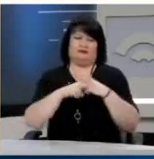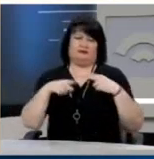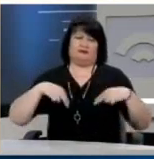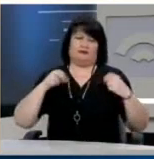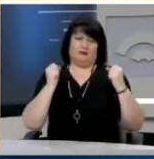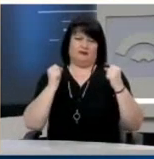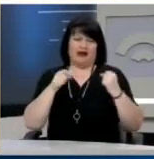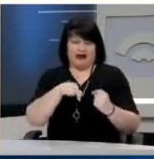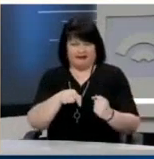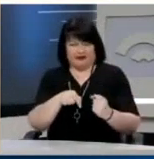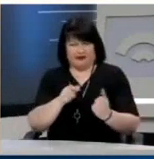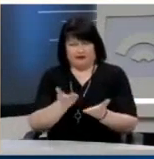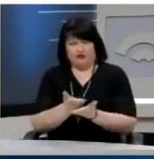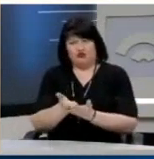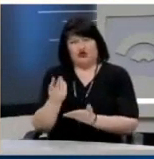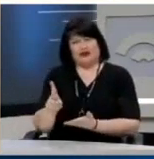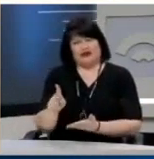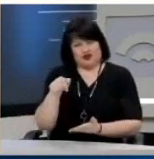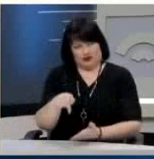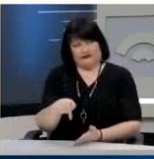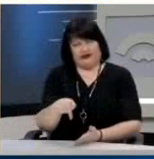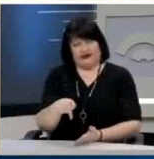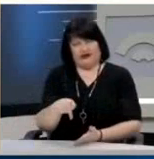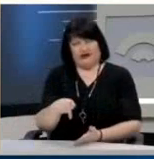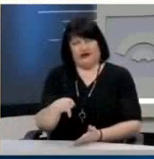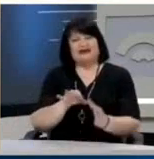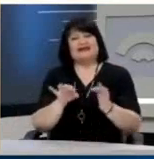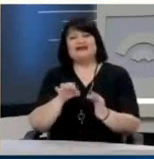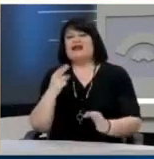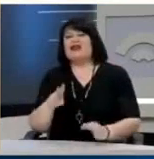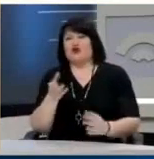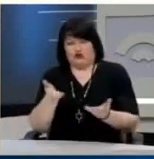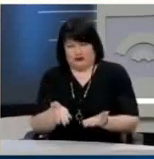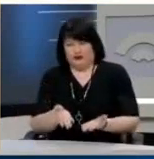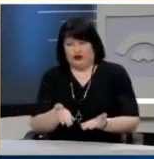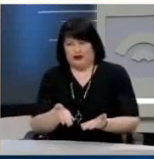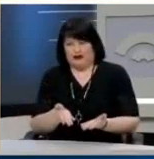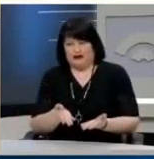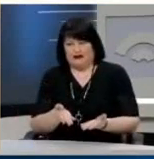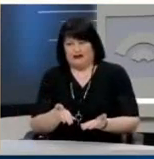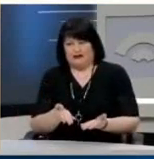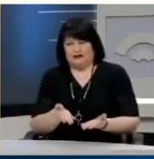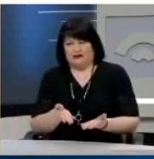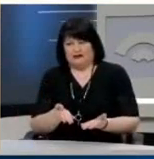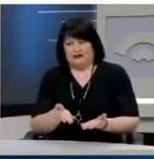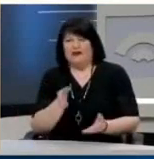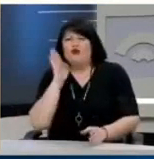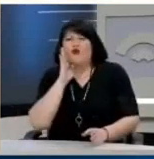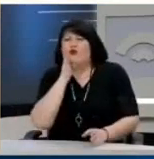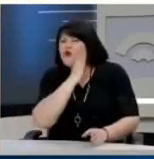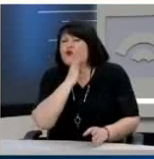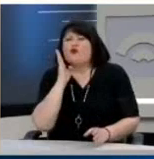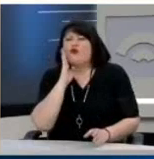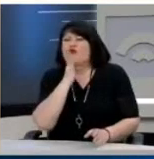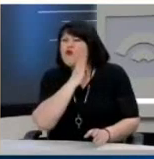πρόταση? Η δική σας προγραμματική πρόταση και το σχέδιό σας είναι τα κοτσομπολιά,